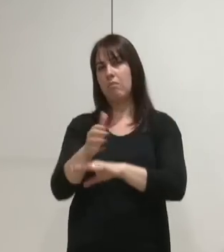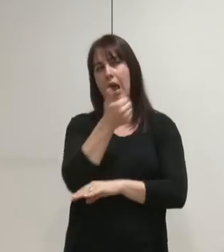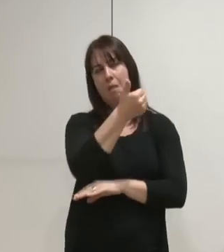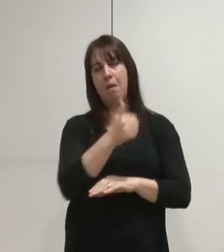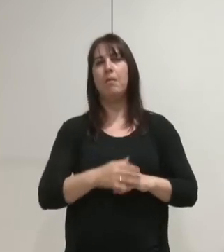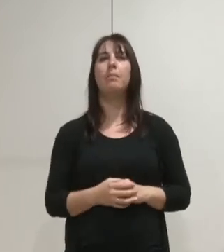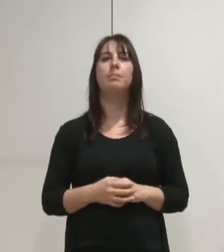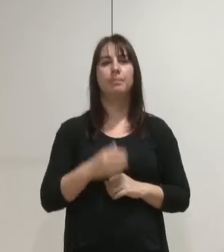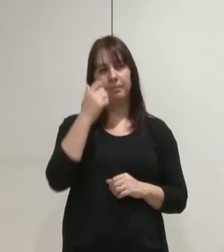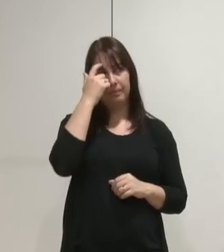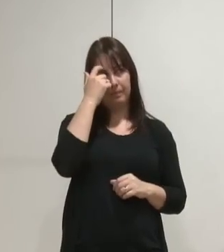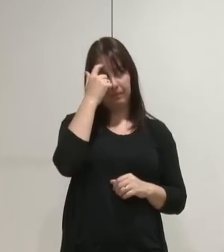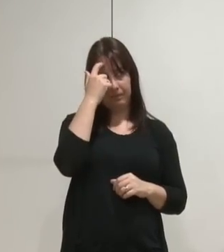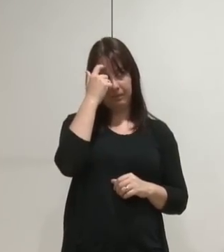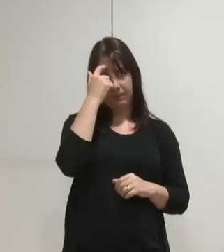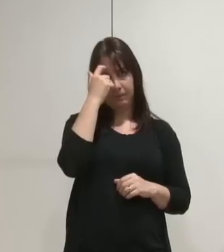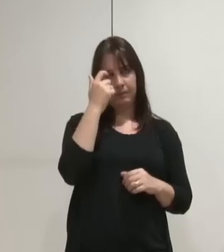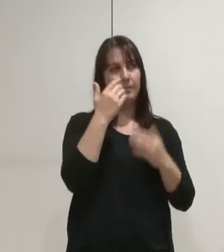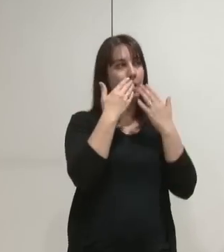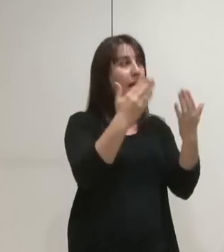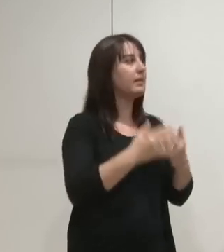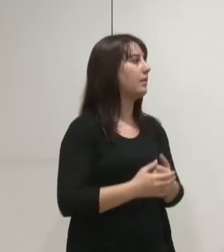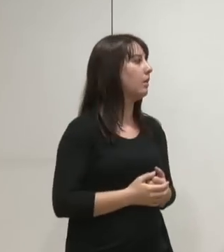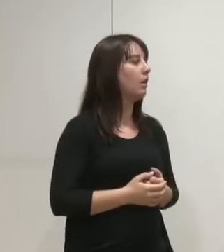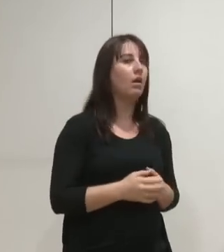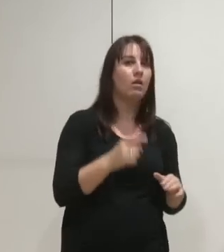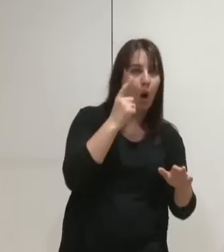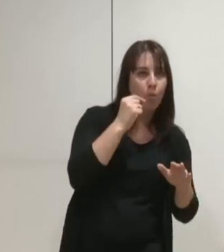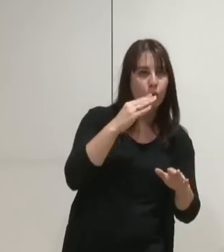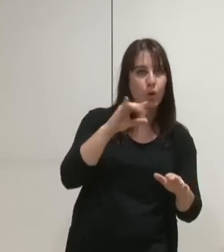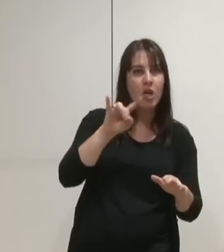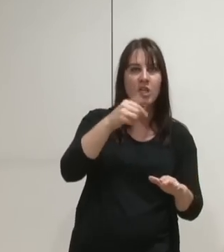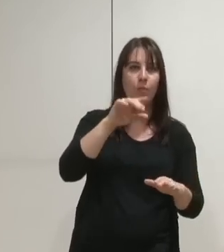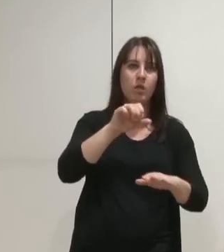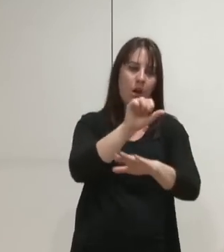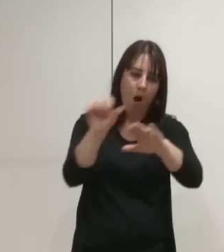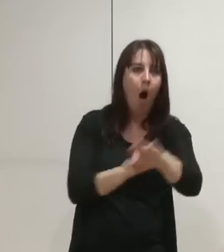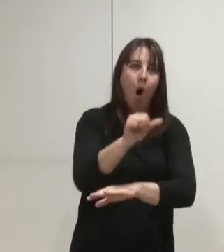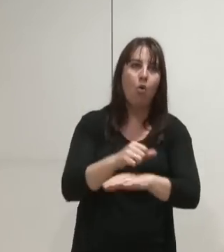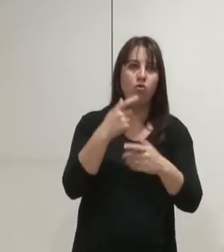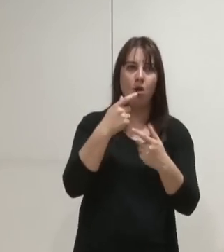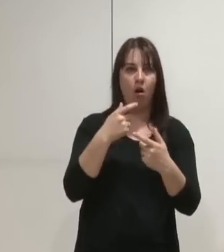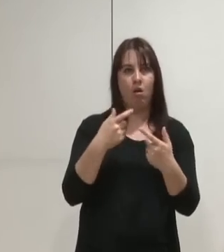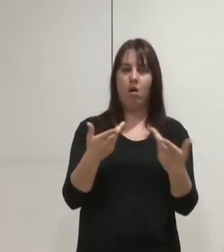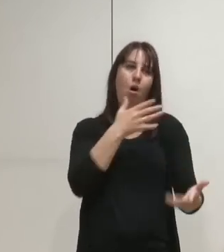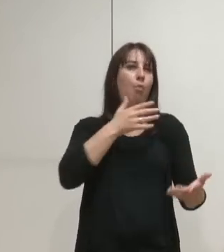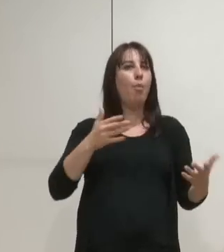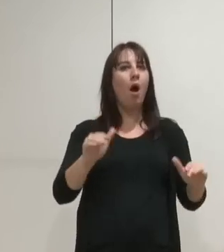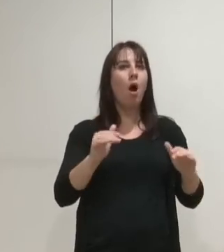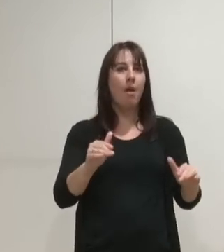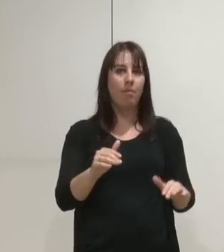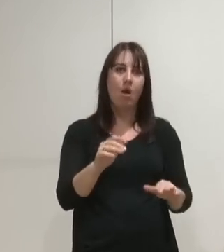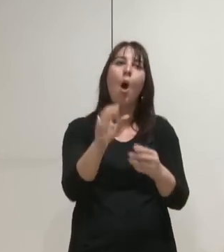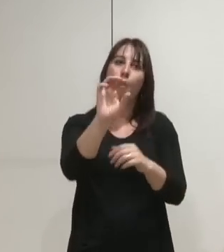celle-ci merci non mais enfin Monsieur chamussi on va pas passer 1 heure sur le ce qu'a fait donc vous attendez que Madame